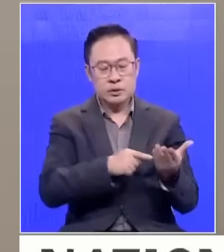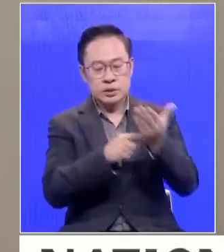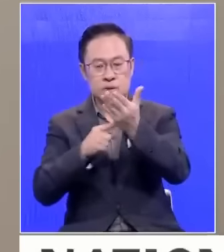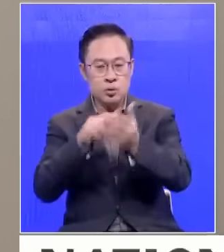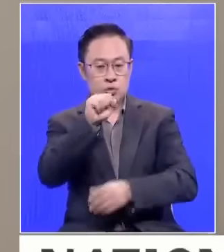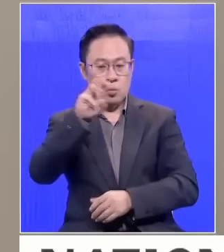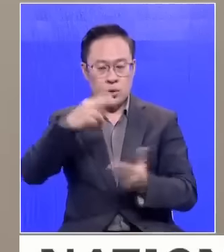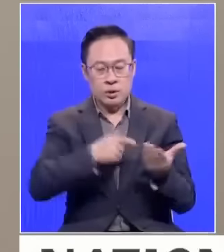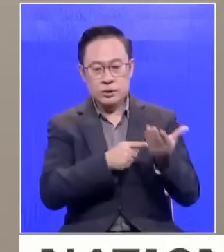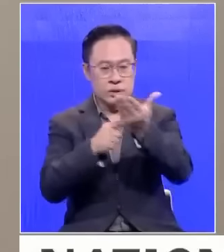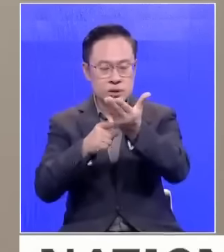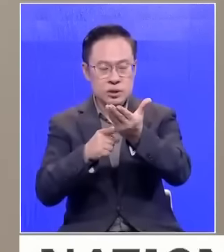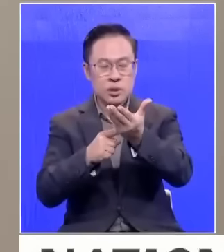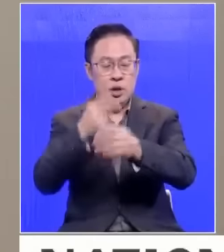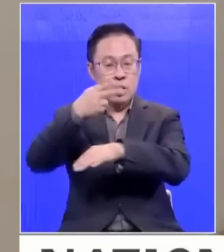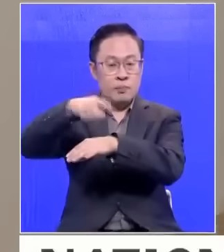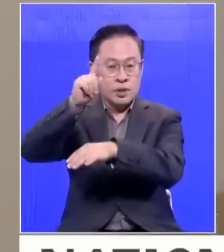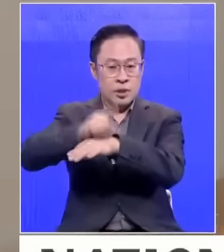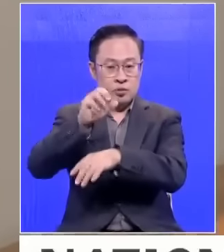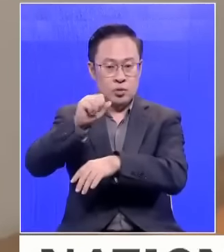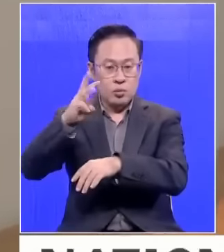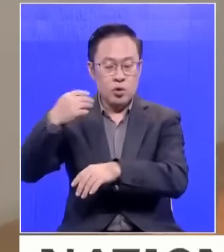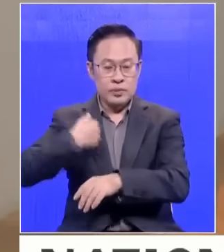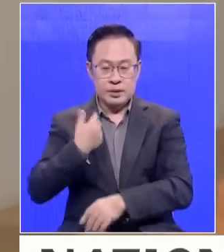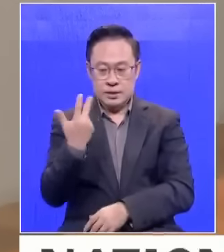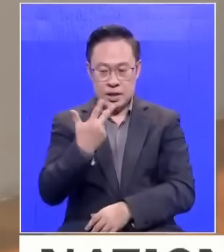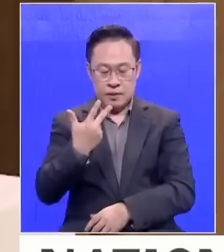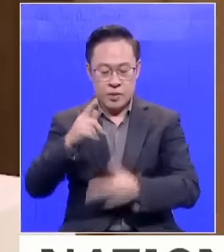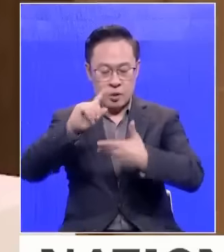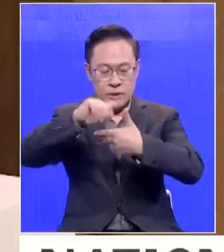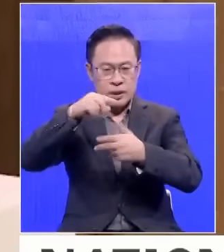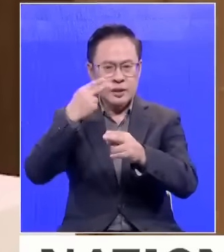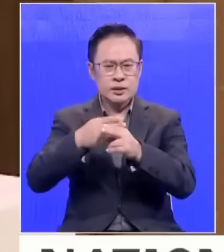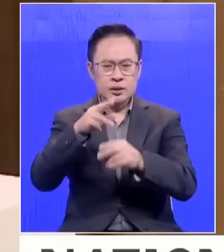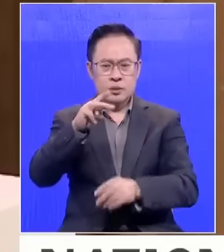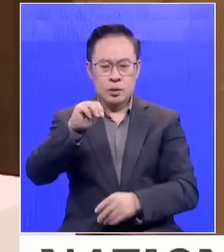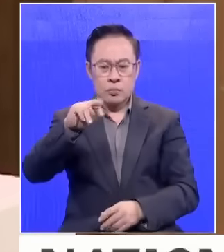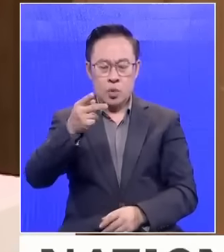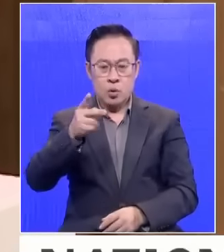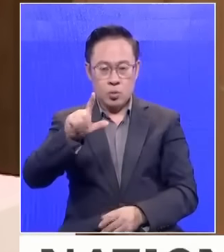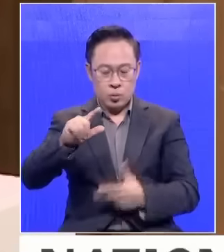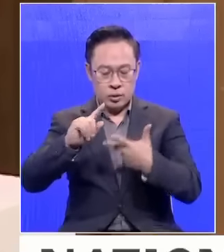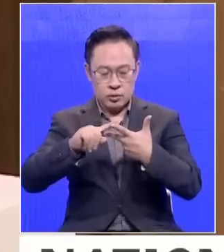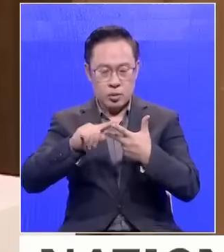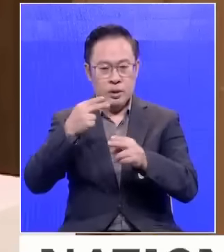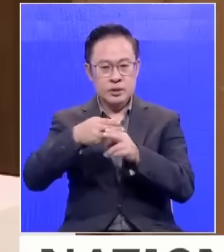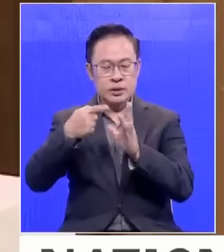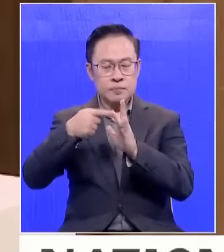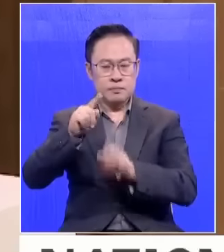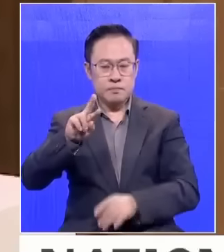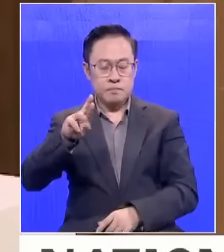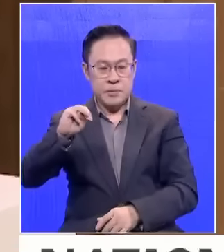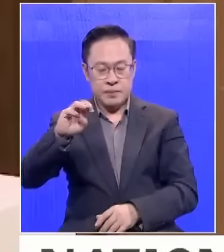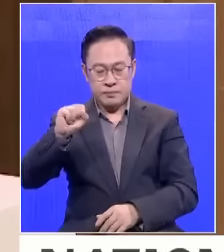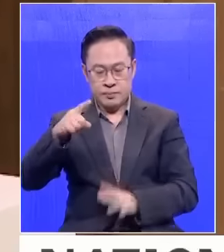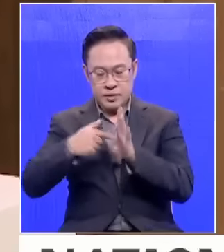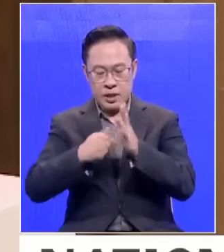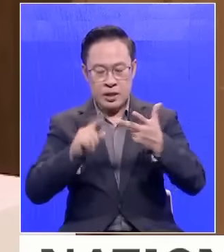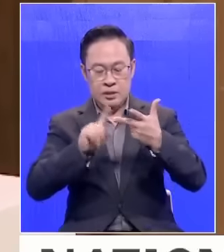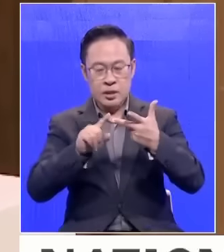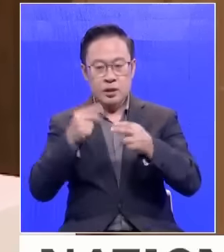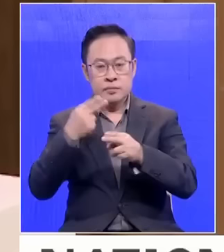แก่พลเอกเกรียงไกรเสนอชื่อนายมงคลสุรสัจจะนายเสรณีอนินบนเสนอชื่อนายแพทย์เปรมศักดิ์เพียยุระและนายนรเศรษฐ์ปรัช